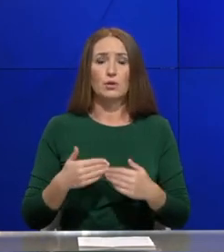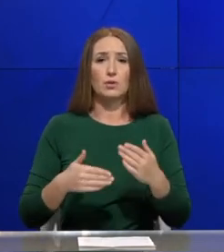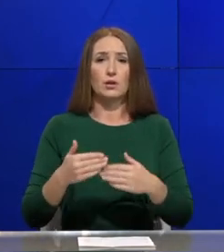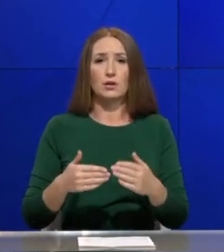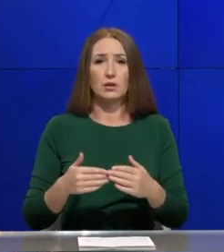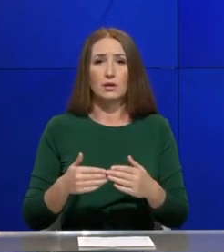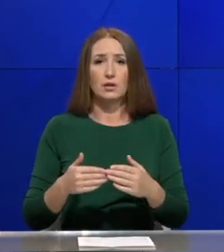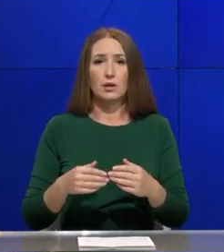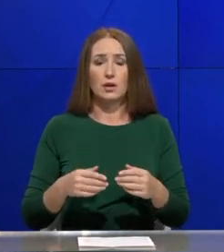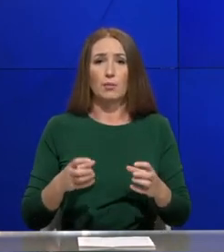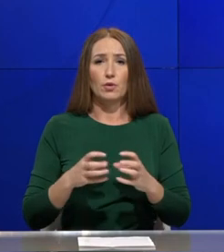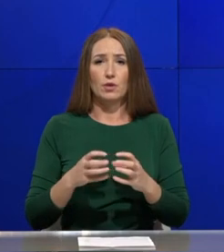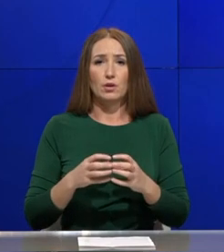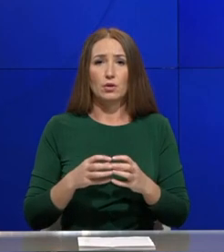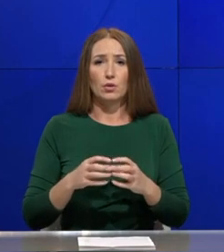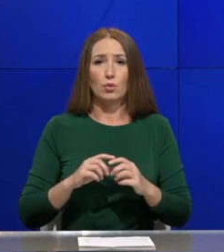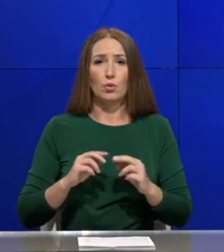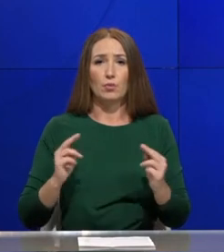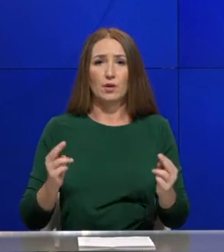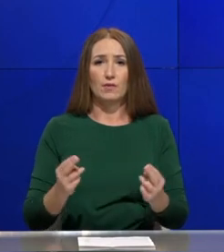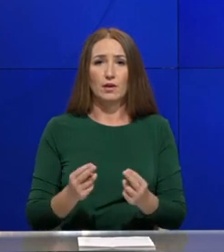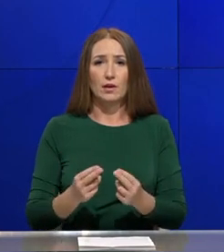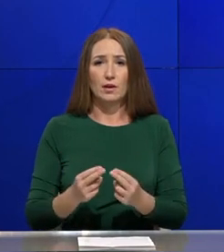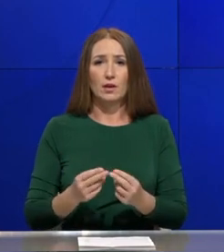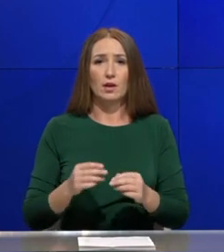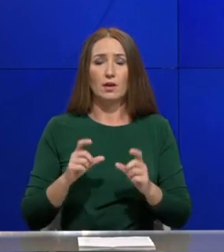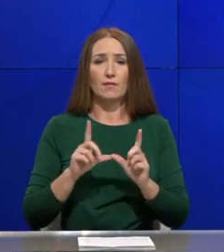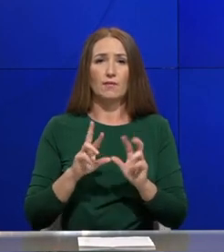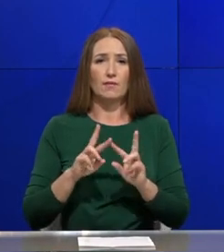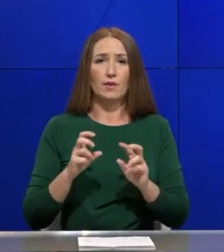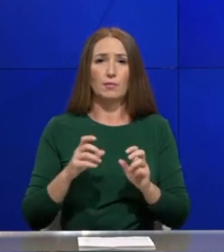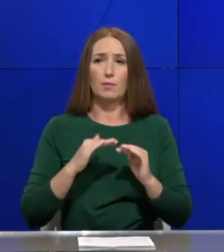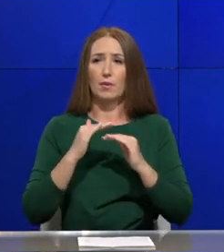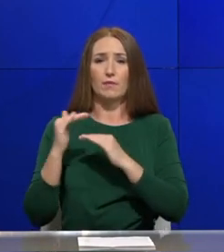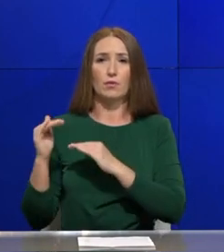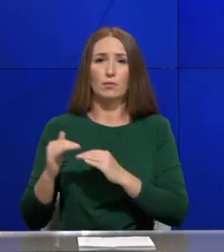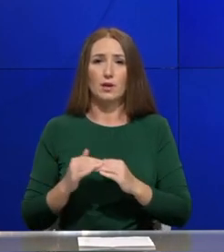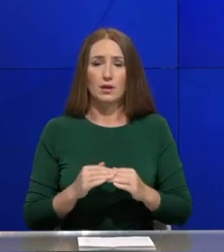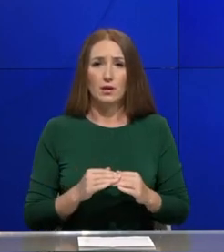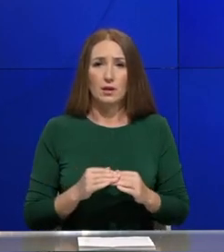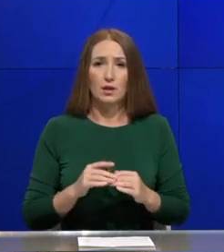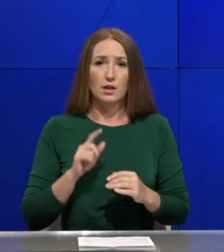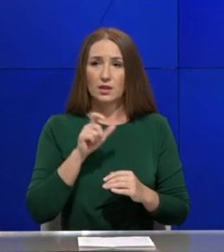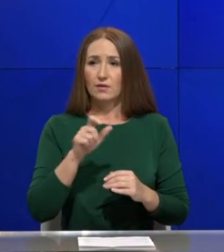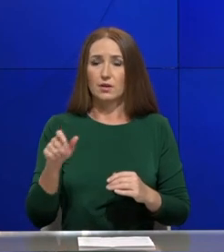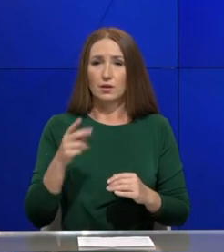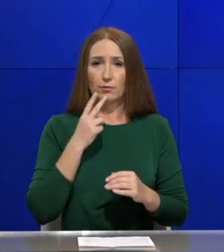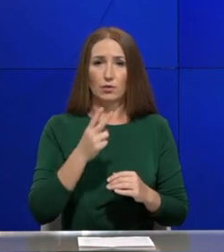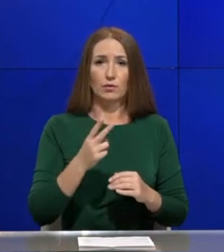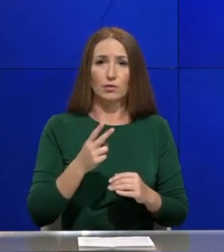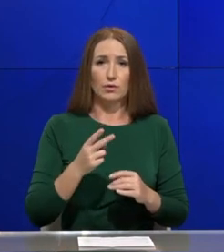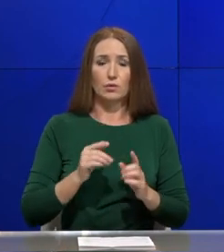transparentnost poslovanja organa uprave kroz web platforme, kako bi svaki građanin imao uvid u